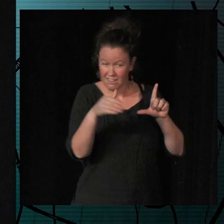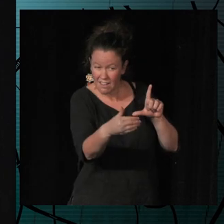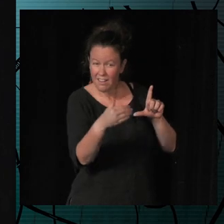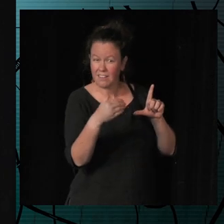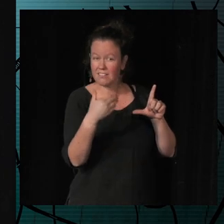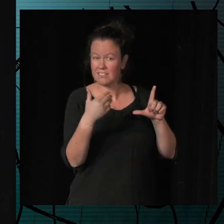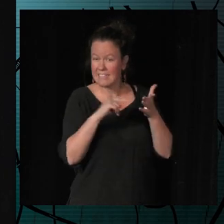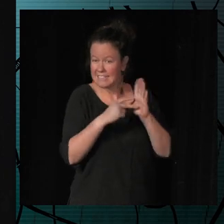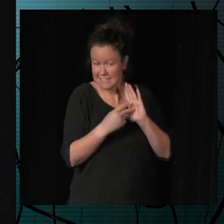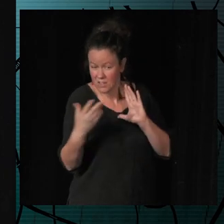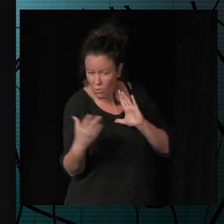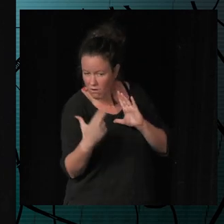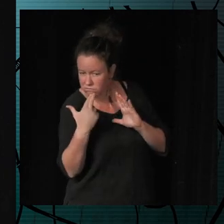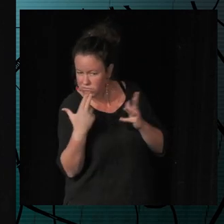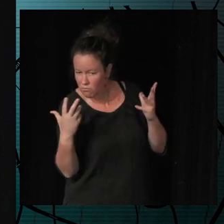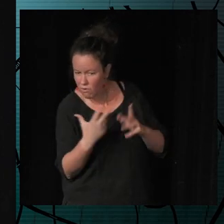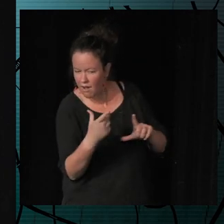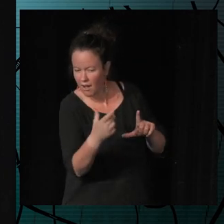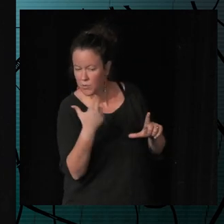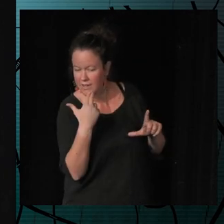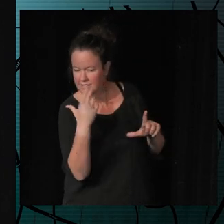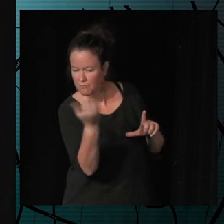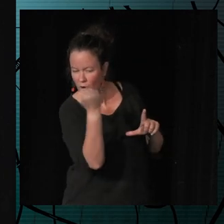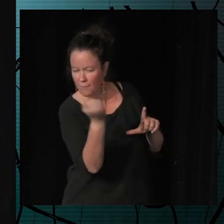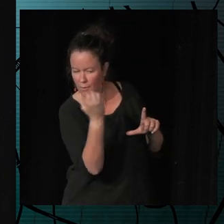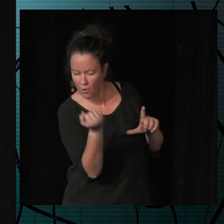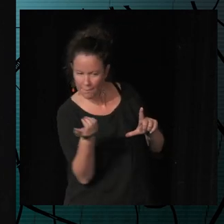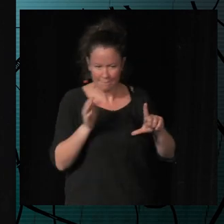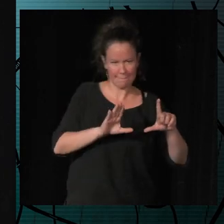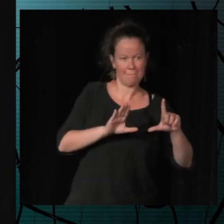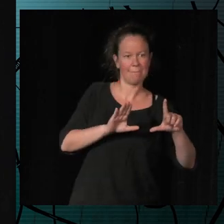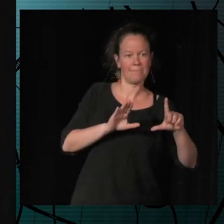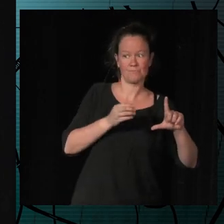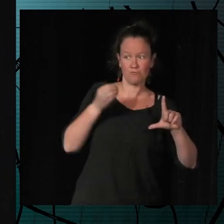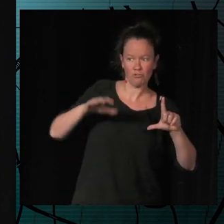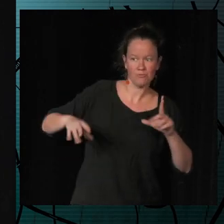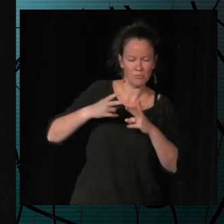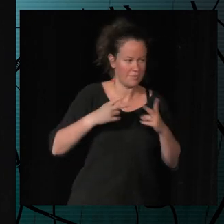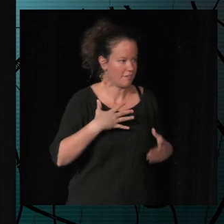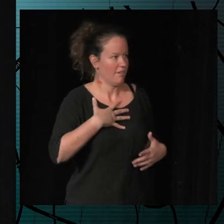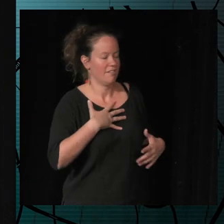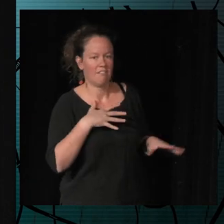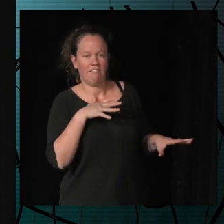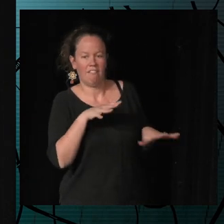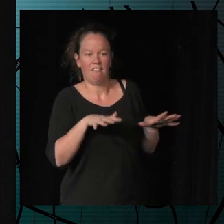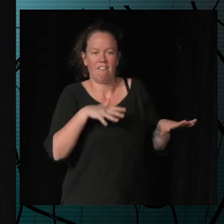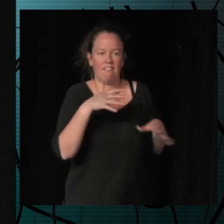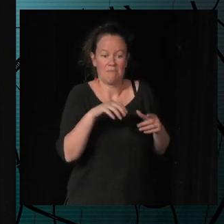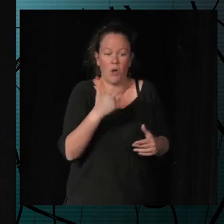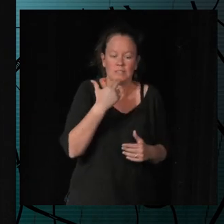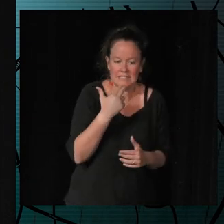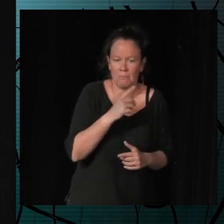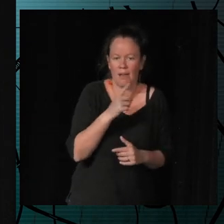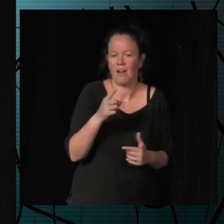postulat technique donné pour créer un choc un choc de saisissement de de de surprise et c'est